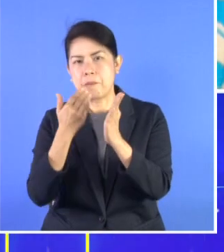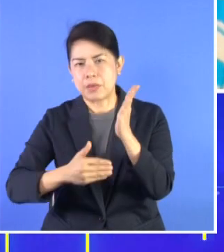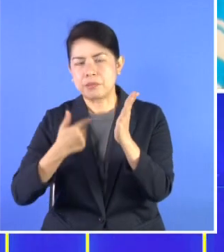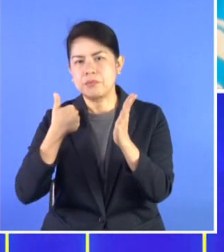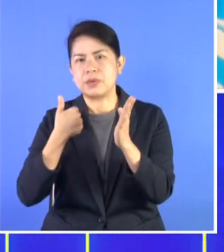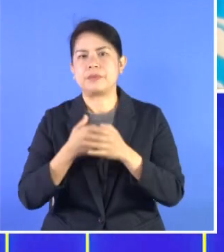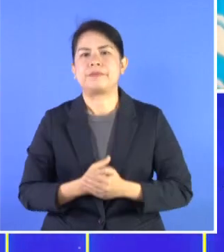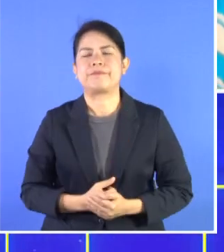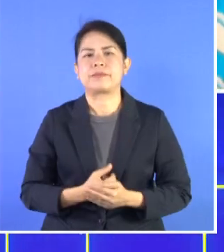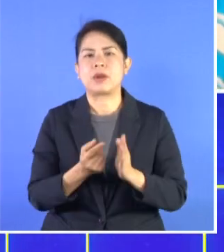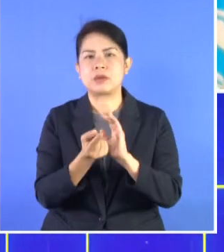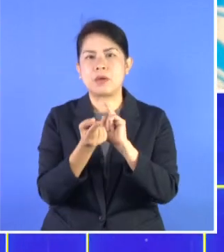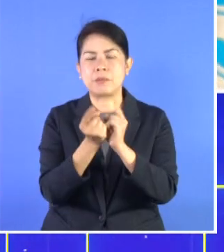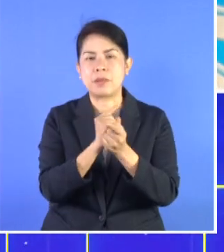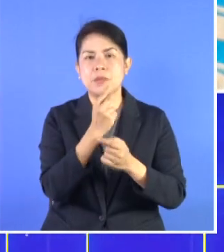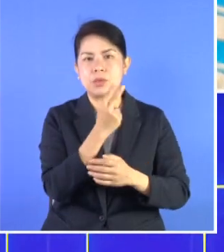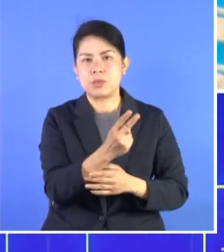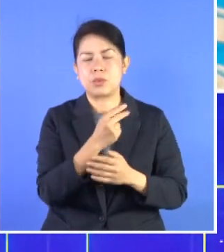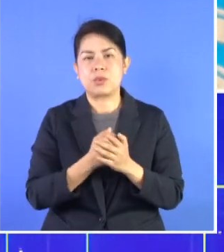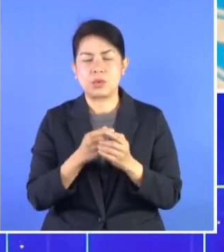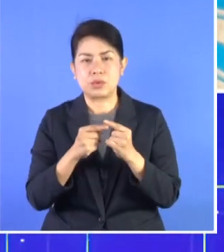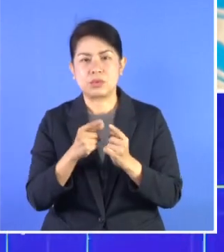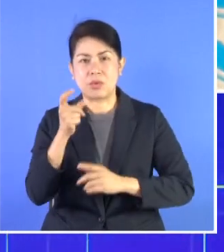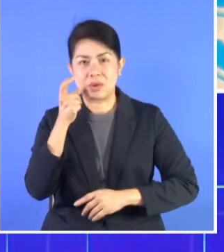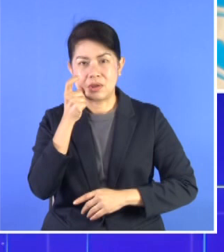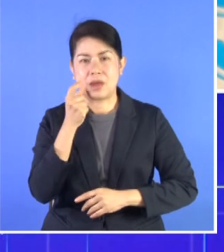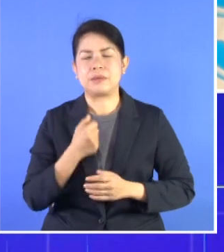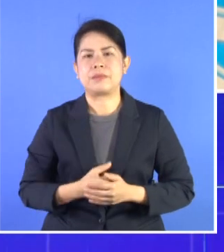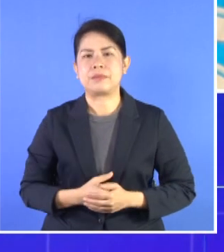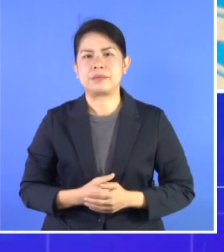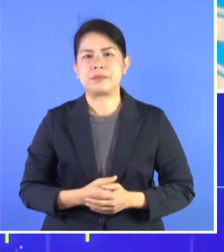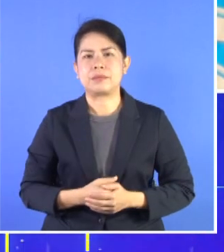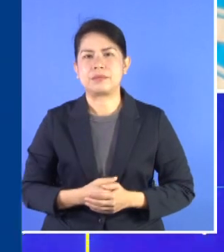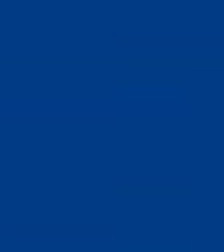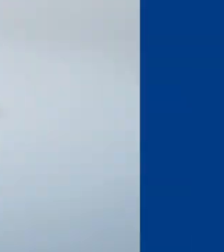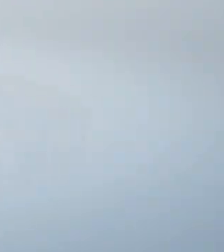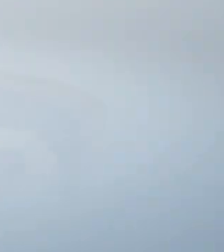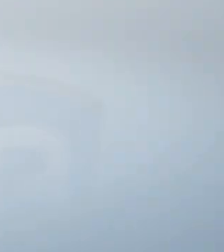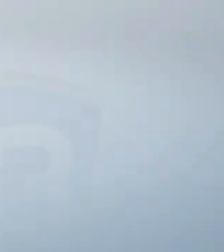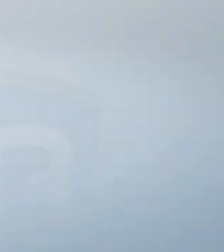หมต้องบอกมะนาวลูกบัลเล่นเลยลูกบัลเล่นคือลูกใหญ ่ลูกใหญ ่นะคะ